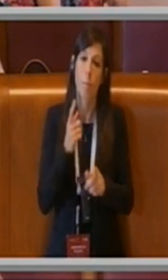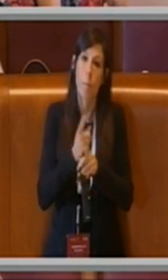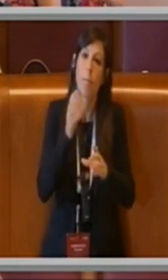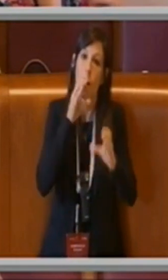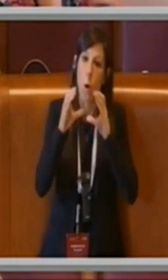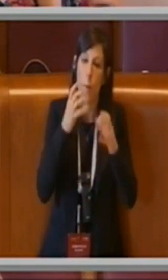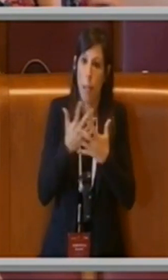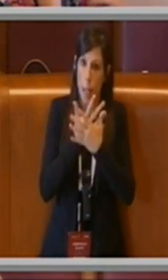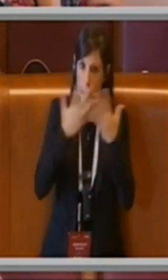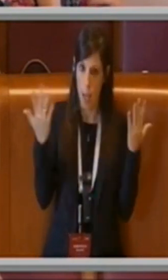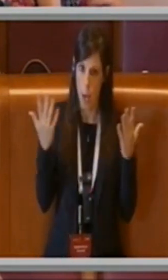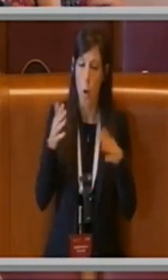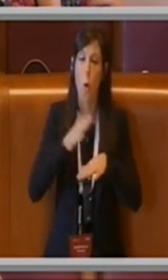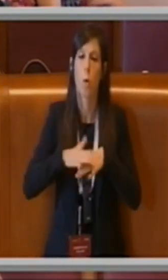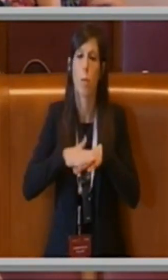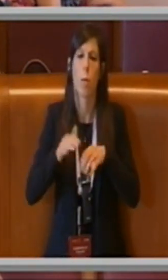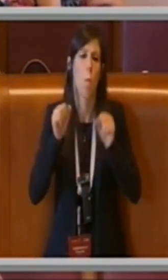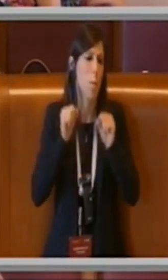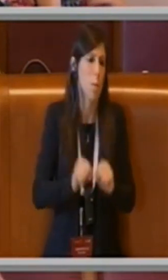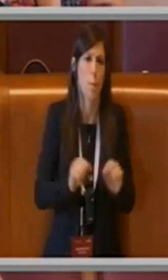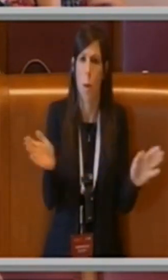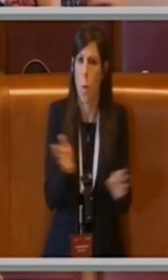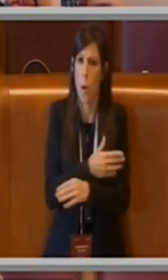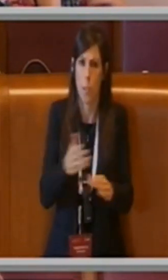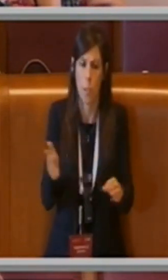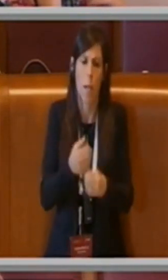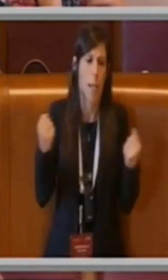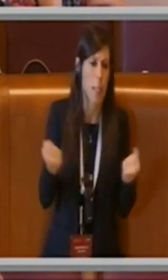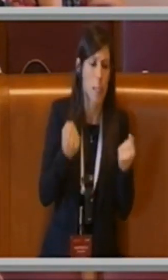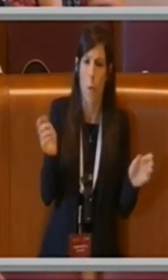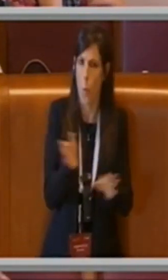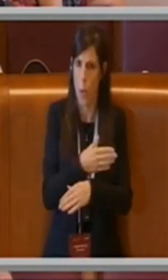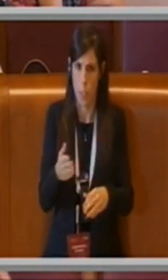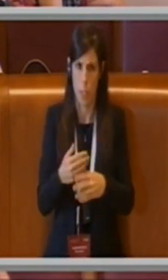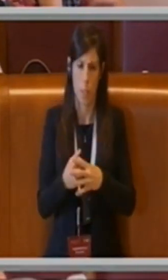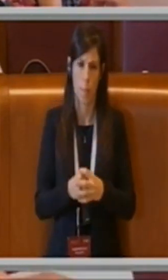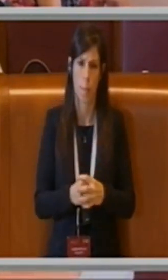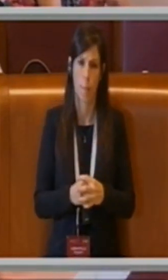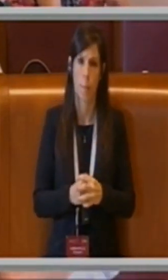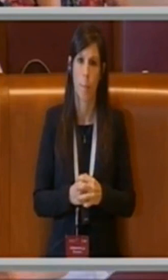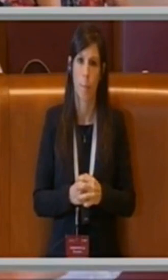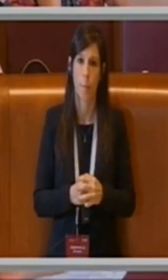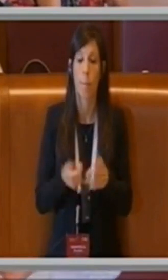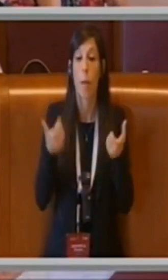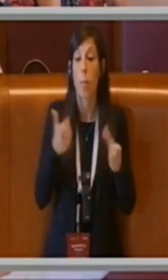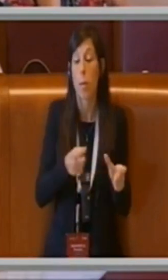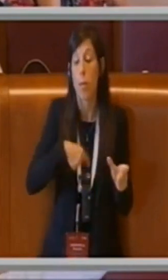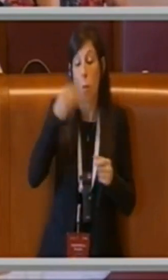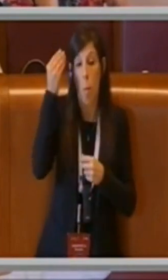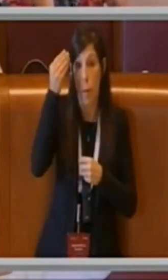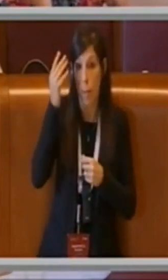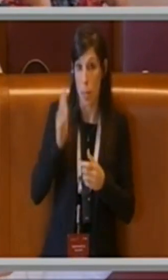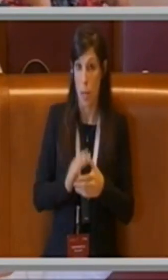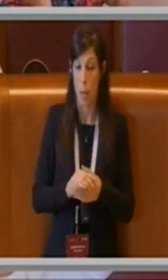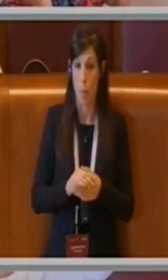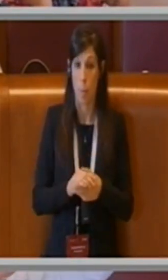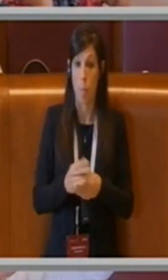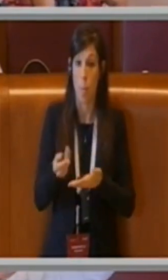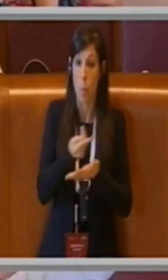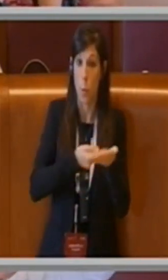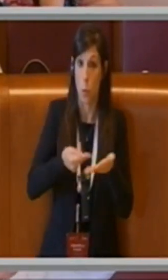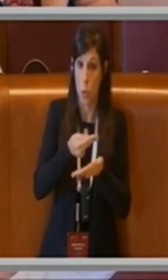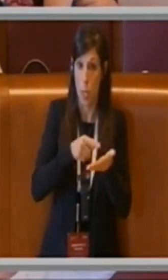comunicare attraverso le opportune iniziative. Per questo noi riteniamo che il